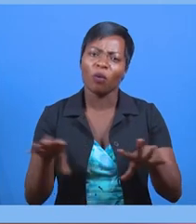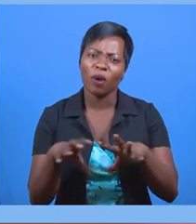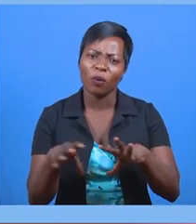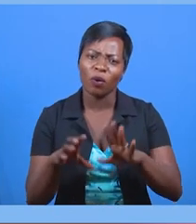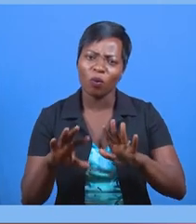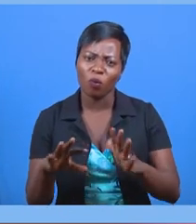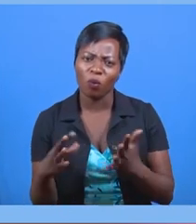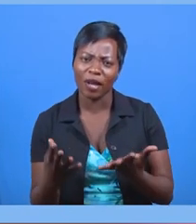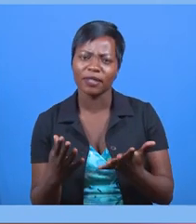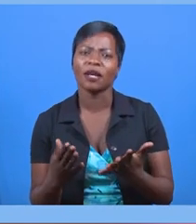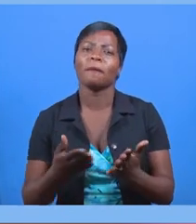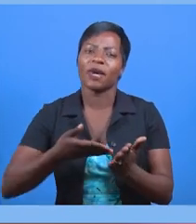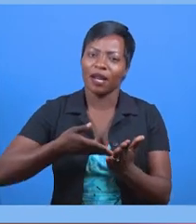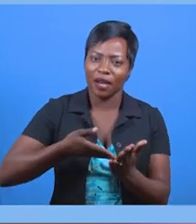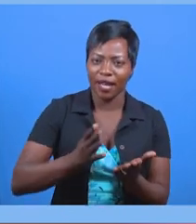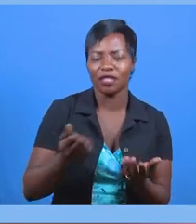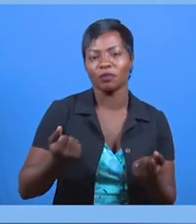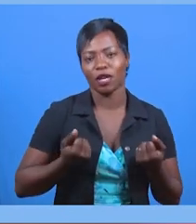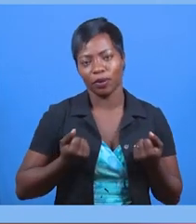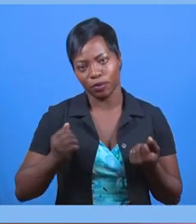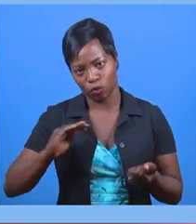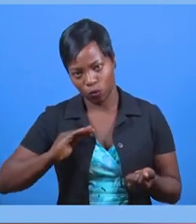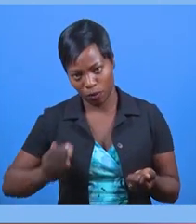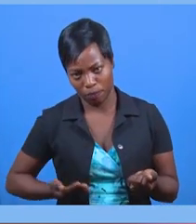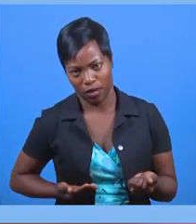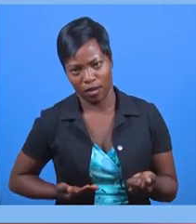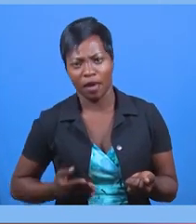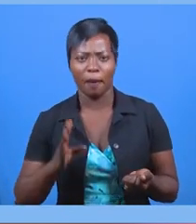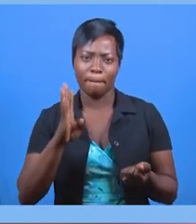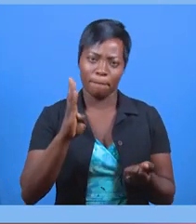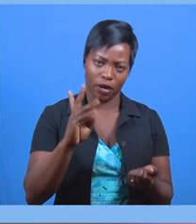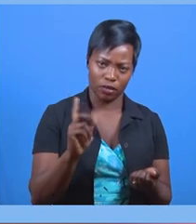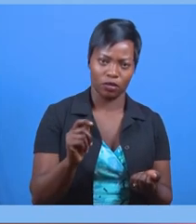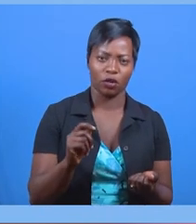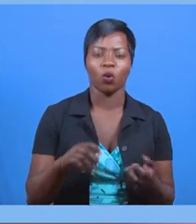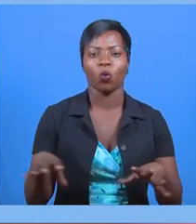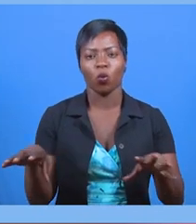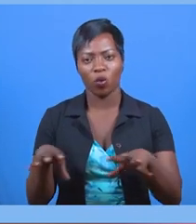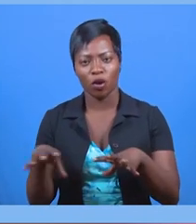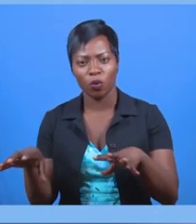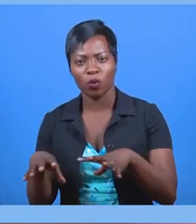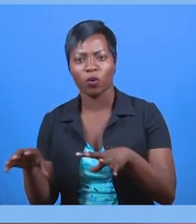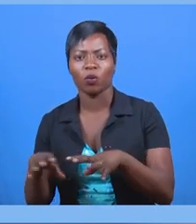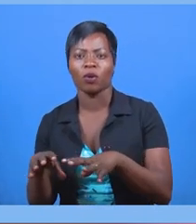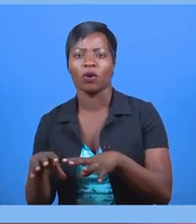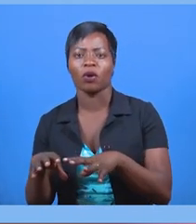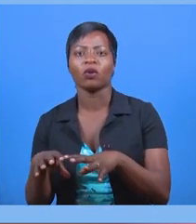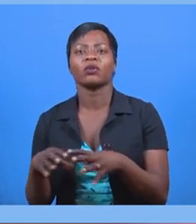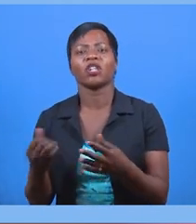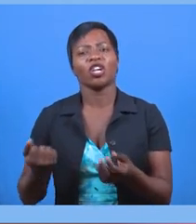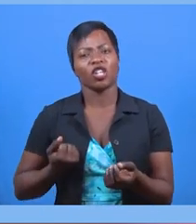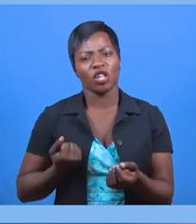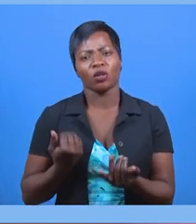ndinoshandawo ndichimirira kodzero dzevanasikana nemadzimai, asi ndichibata ndiri kudunhu rinonzi mwanasikana